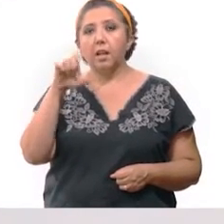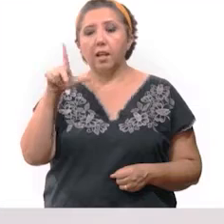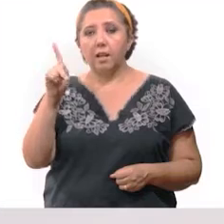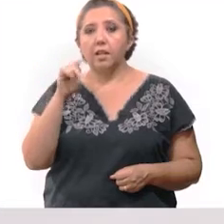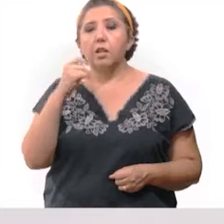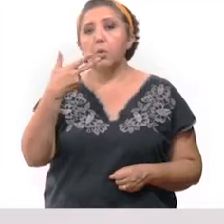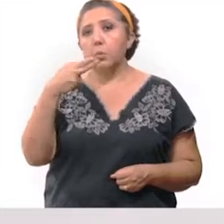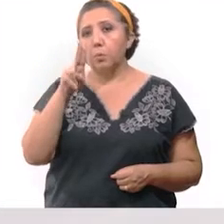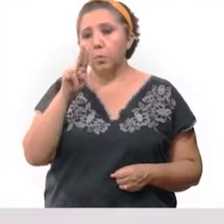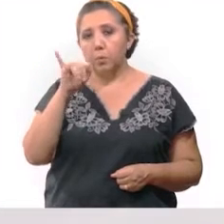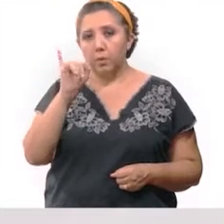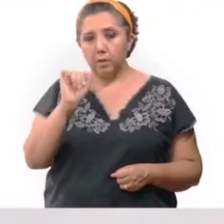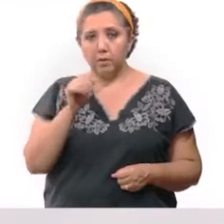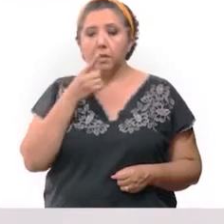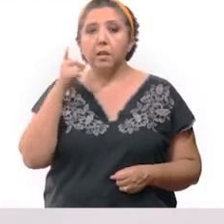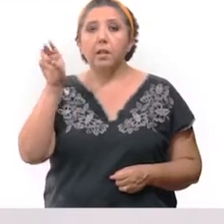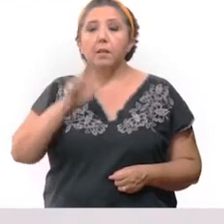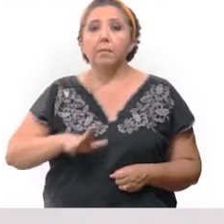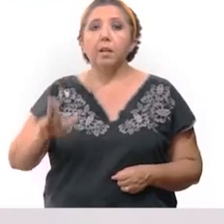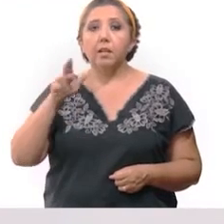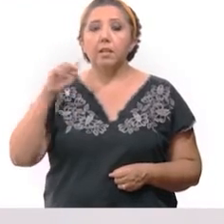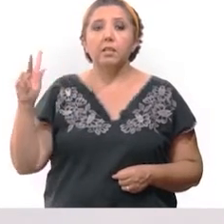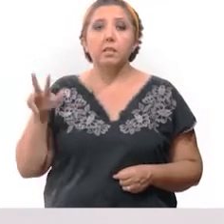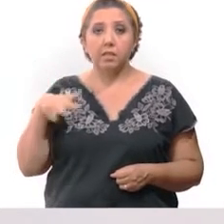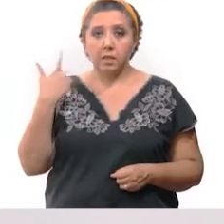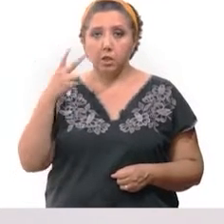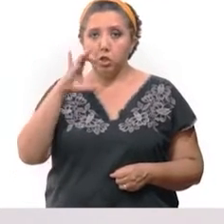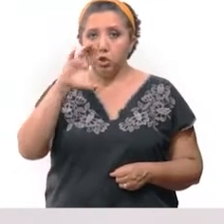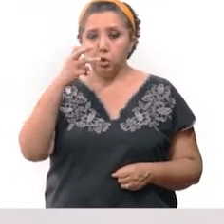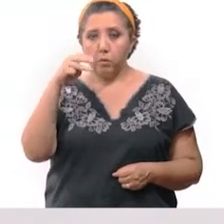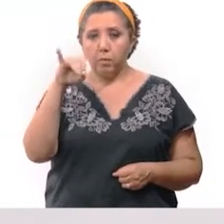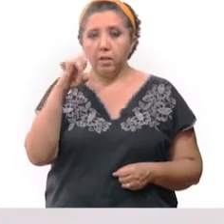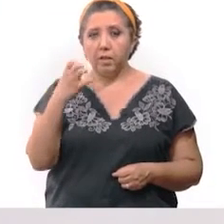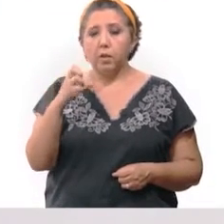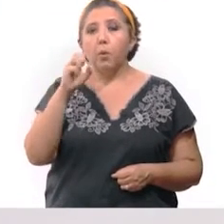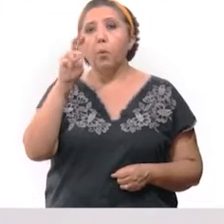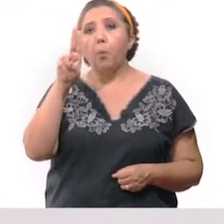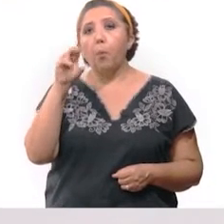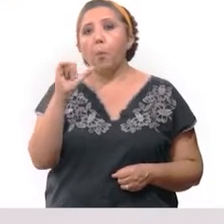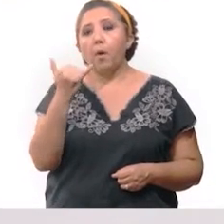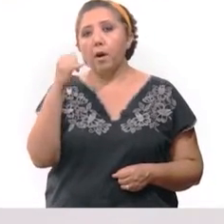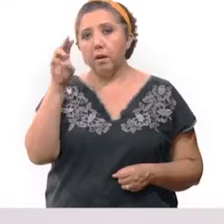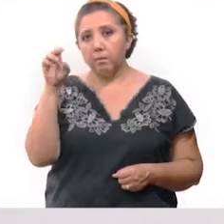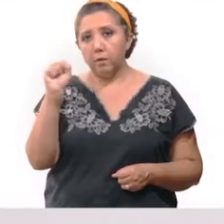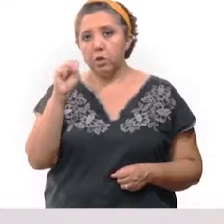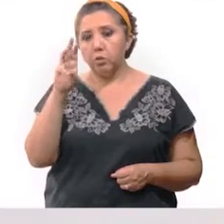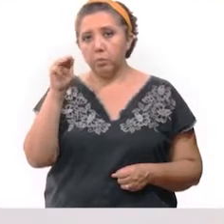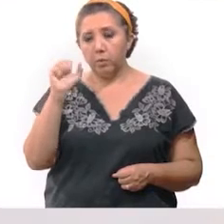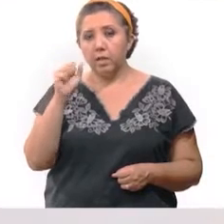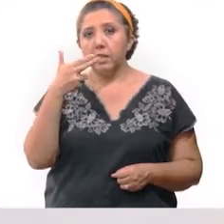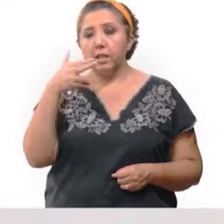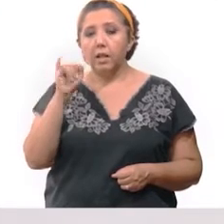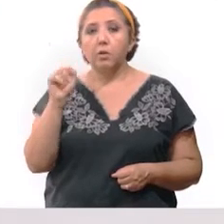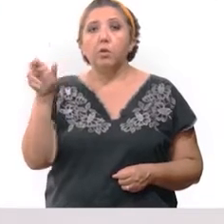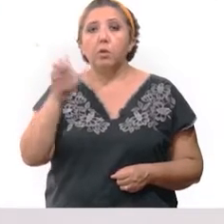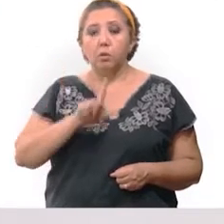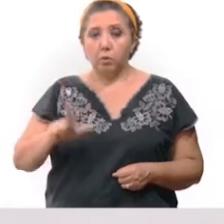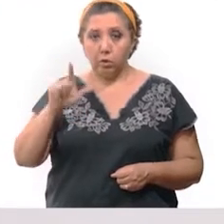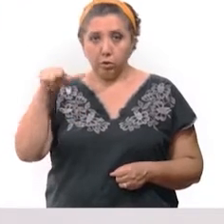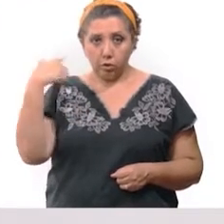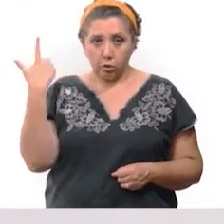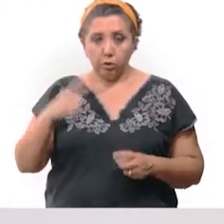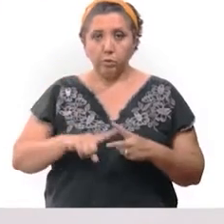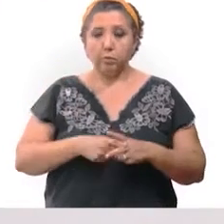kantamayek, chaksinkin bakat, semul jokabak, antuniltekom, kanzakabietel boko ba. Beshan tzongkawich timukui tunkaz,